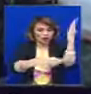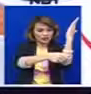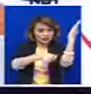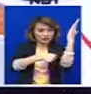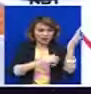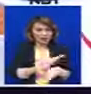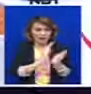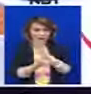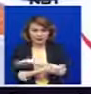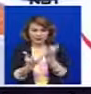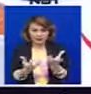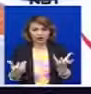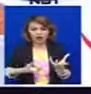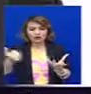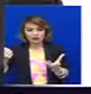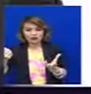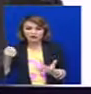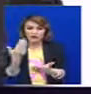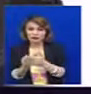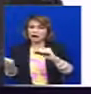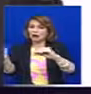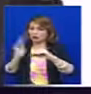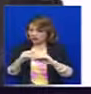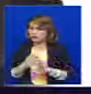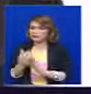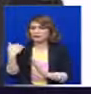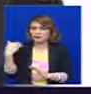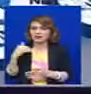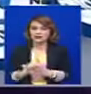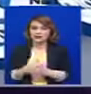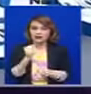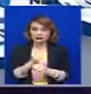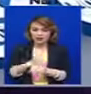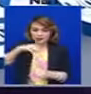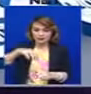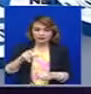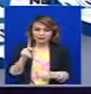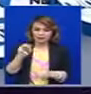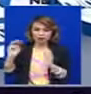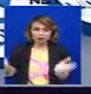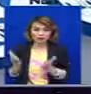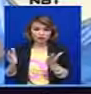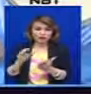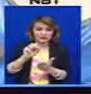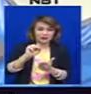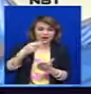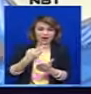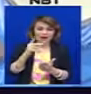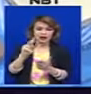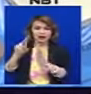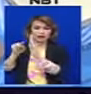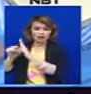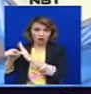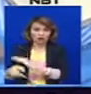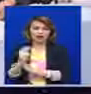ขยายกำลังการผลิตและเพิ่มประสิทธิภาพการแปรรูปเบื้องต้นโดยร่วมกับกรมส่งเสริมสหกรณ์และธนาคารเพื่อการเกษตรและสหกรณ์การเกษ